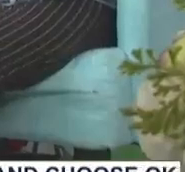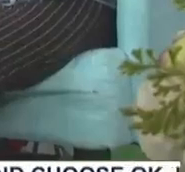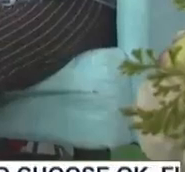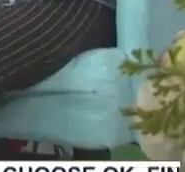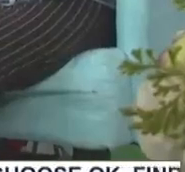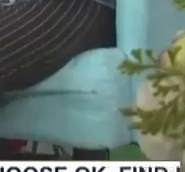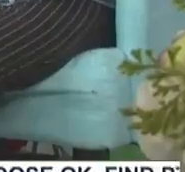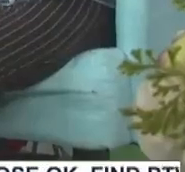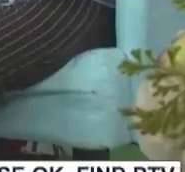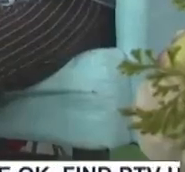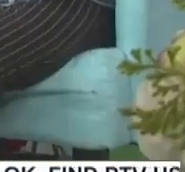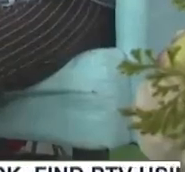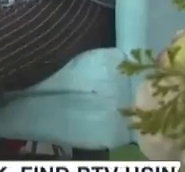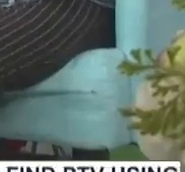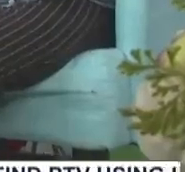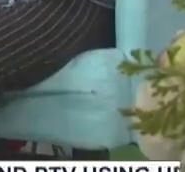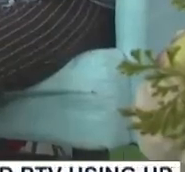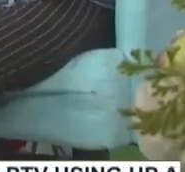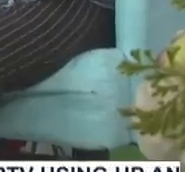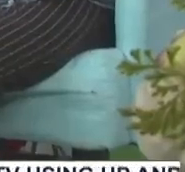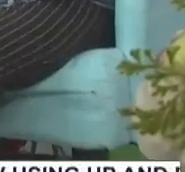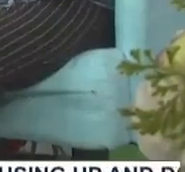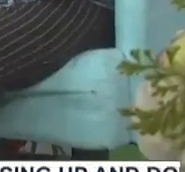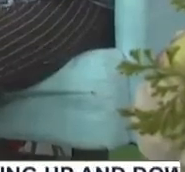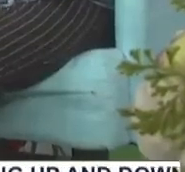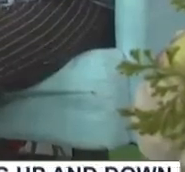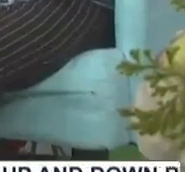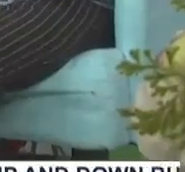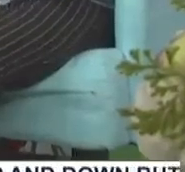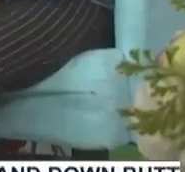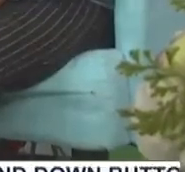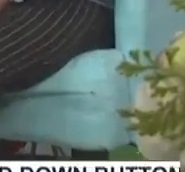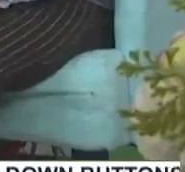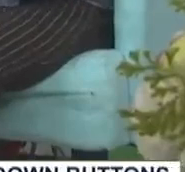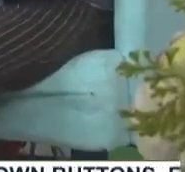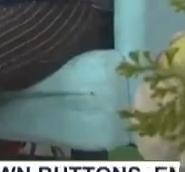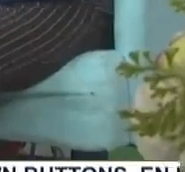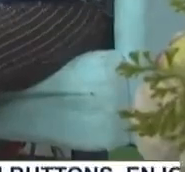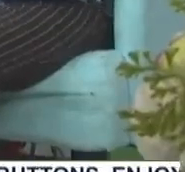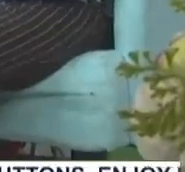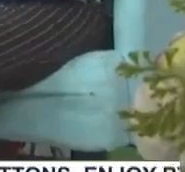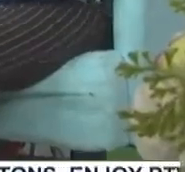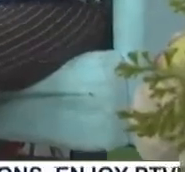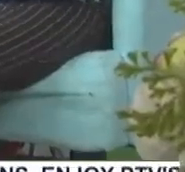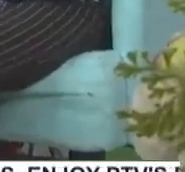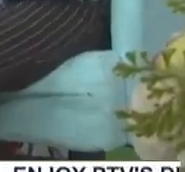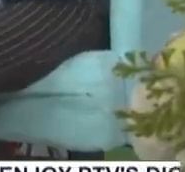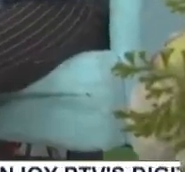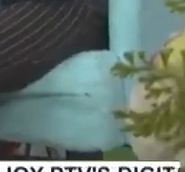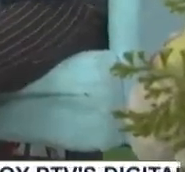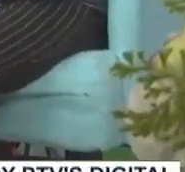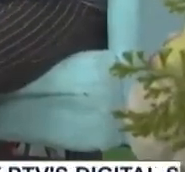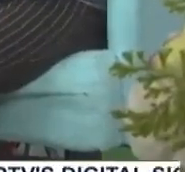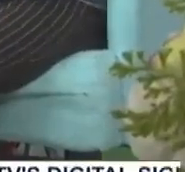na iminungkahi po sa United Nations. Sir John, magandang umaga po sa inyo. Diane and Prof. Fee po ito.